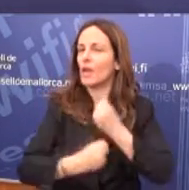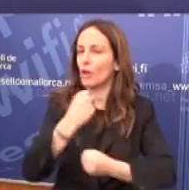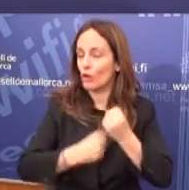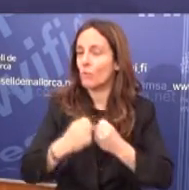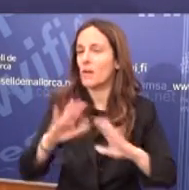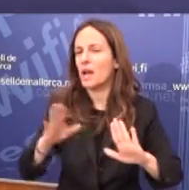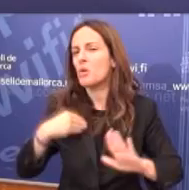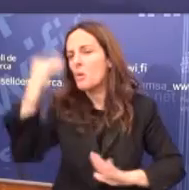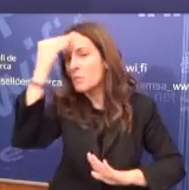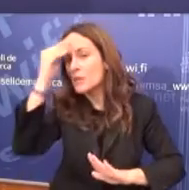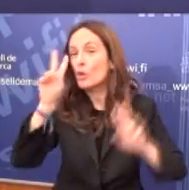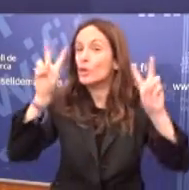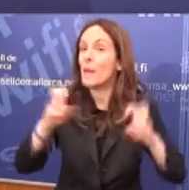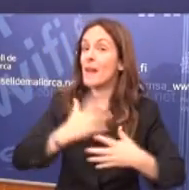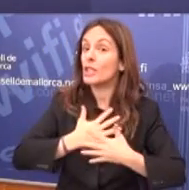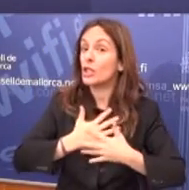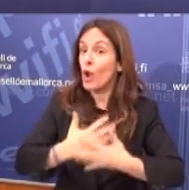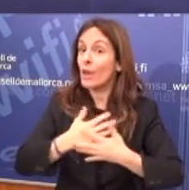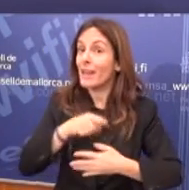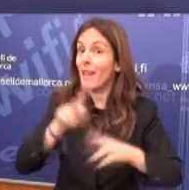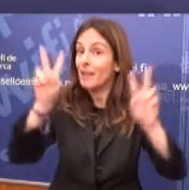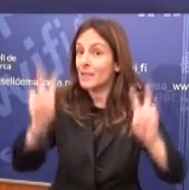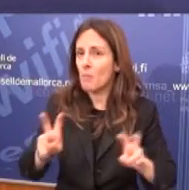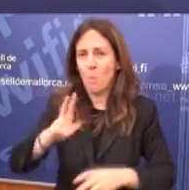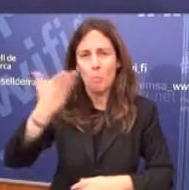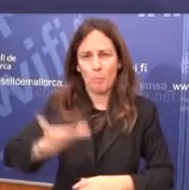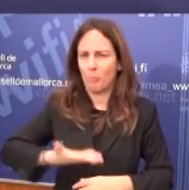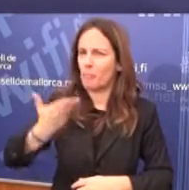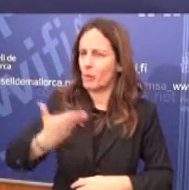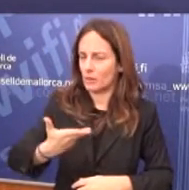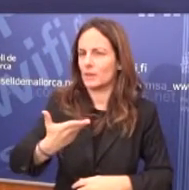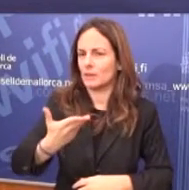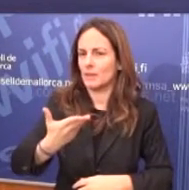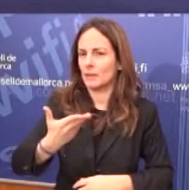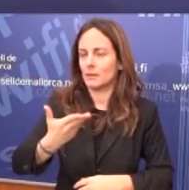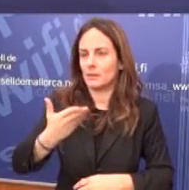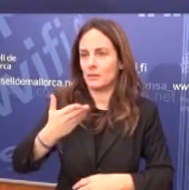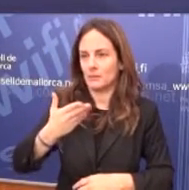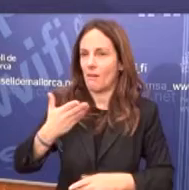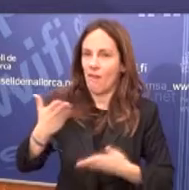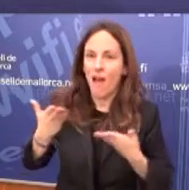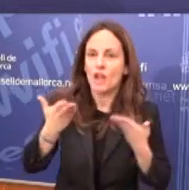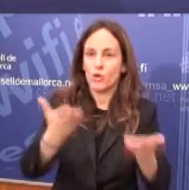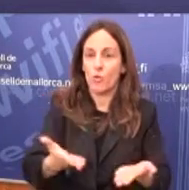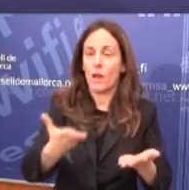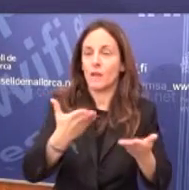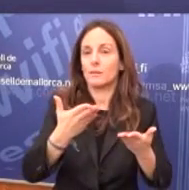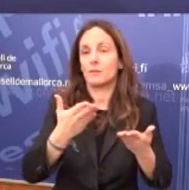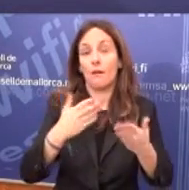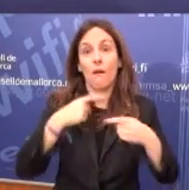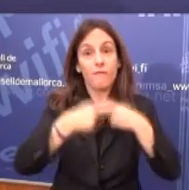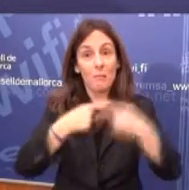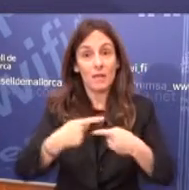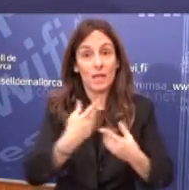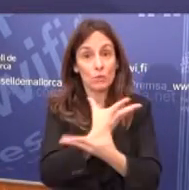que la solidaritat se converteix en un pilar fonamental per a la subsistència de